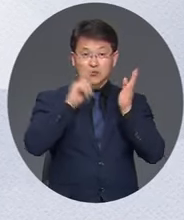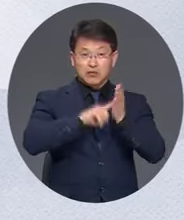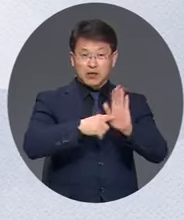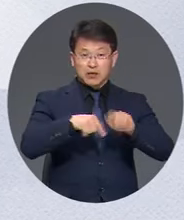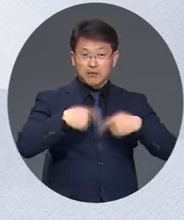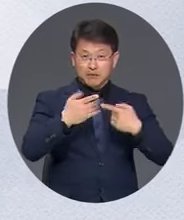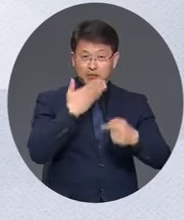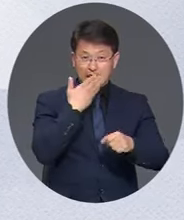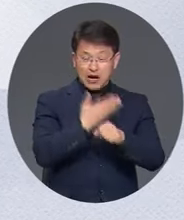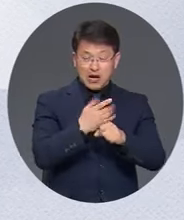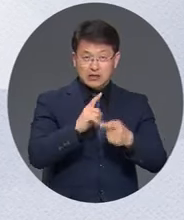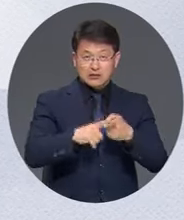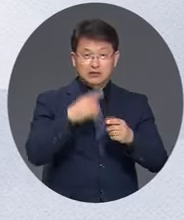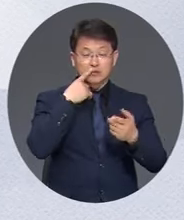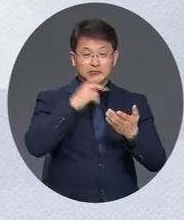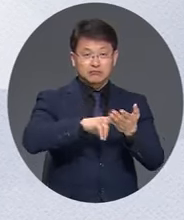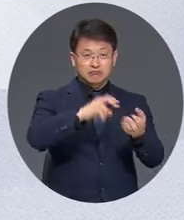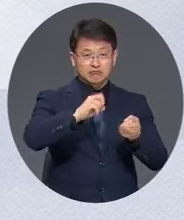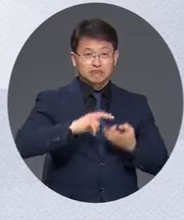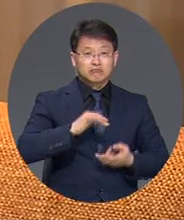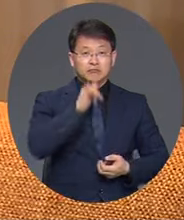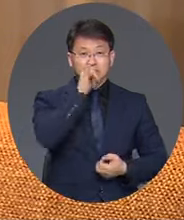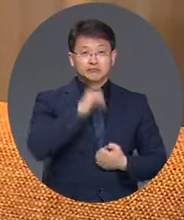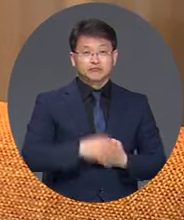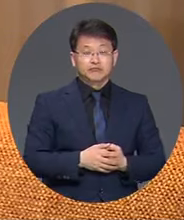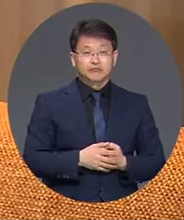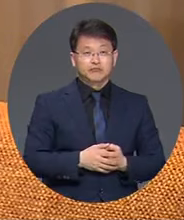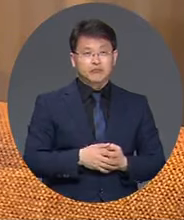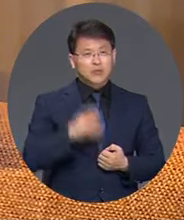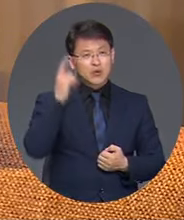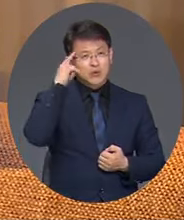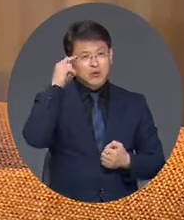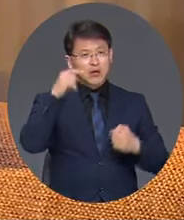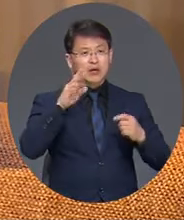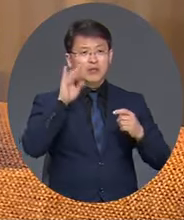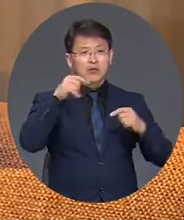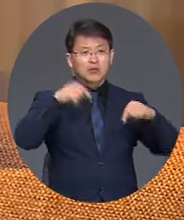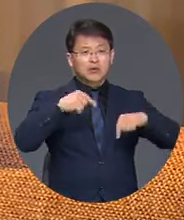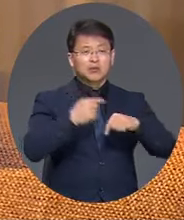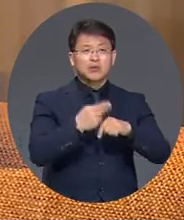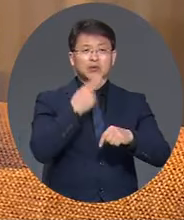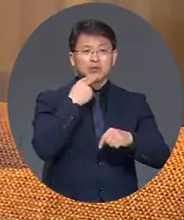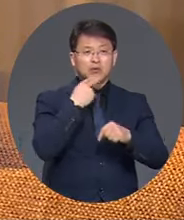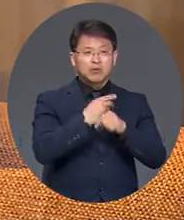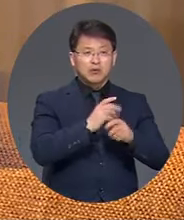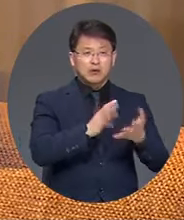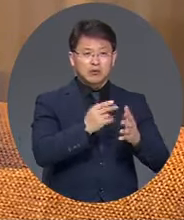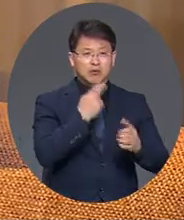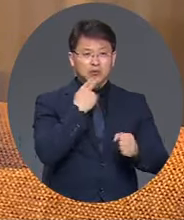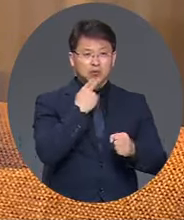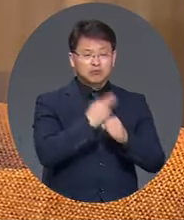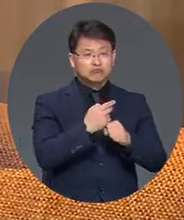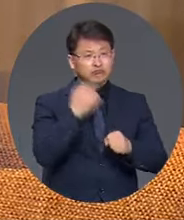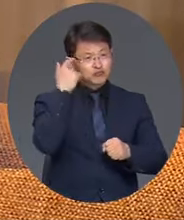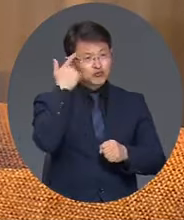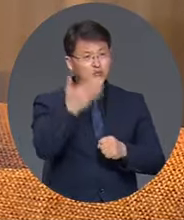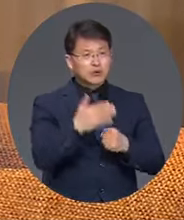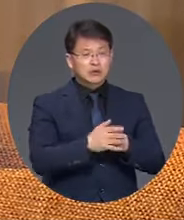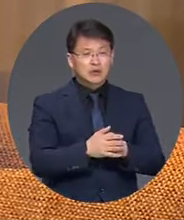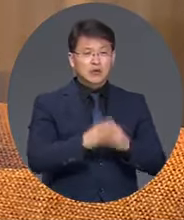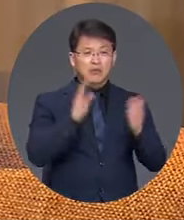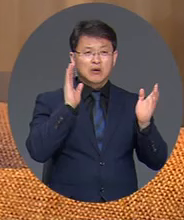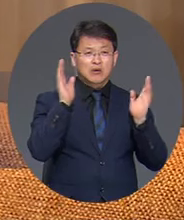여부를 알려달라는 통보를 받았습니다. 왜 배우들하고 협의해가지고 이런 걸 좀 논의해야 하지 않았냐 하니까